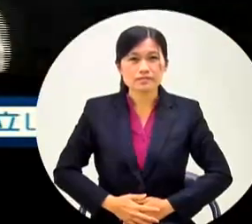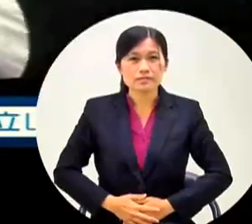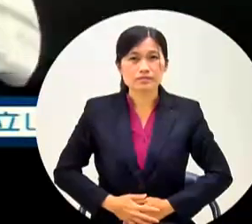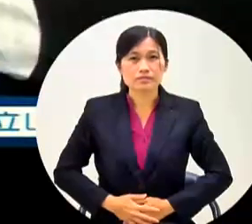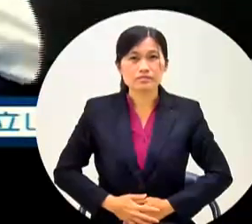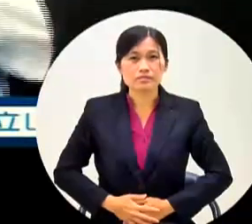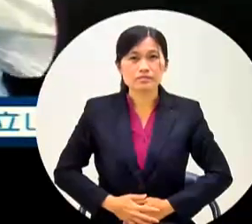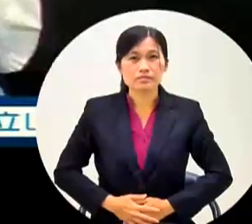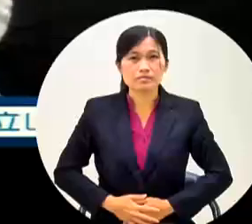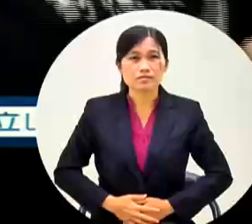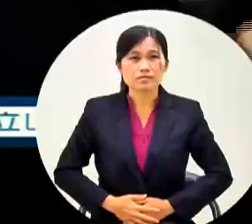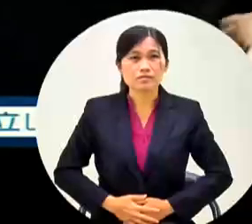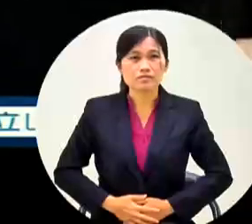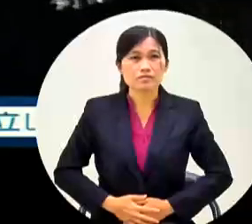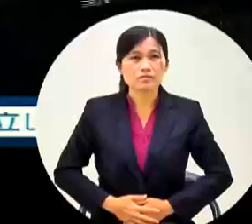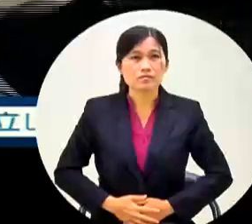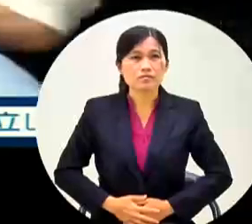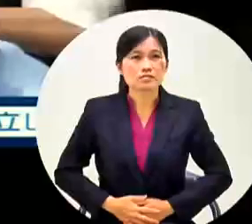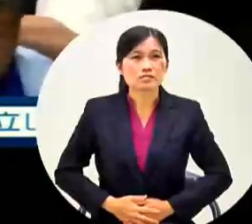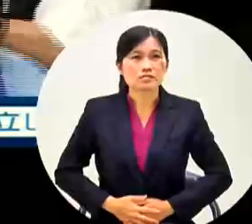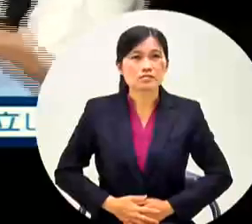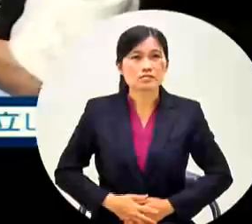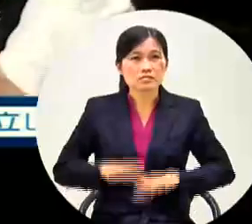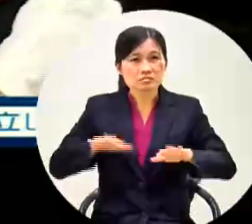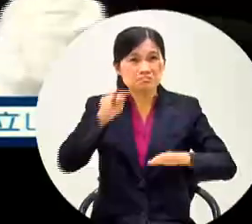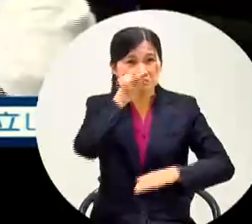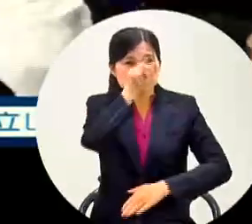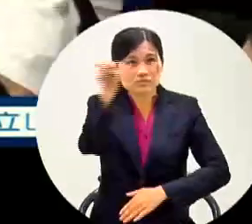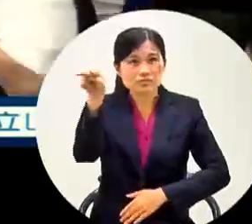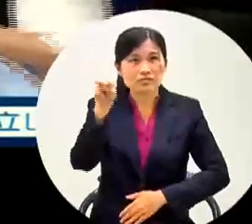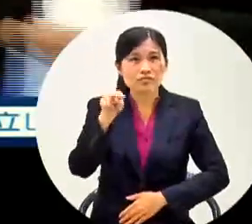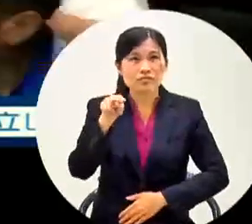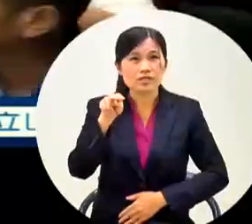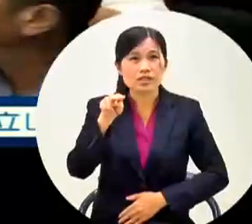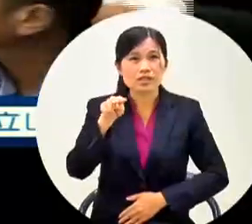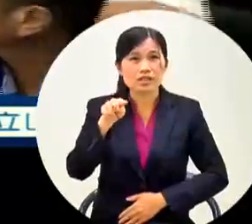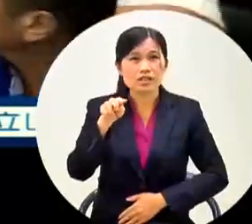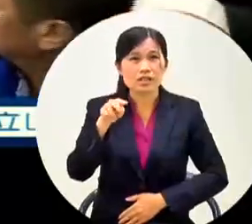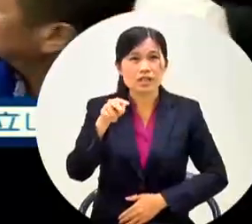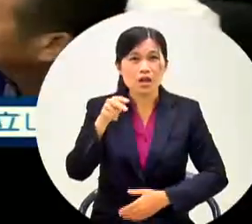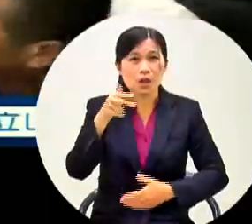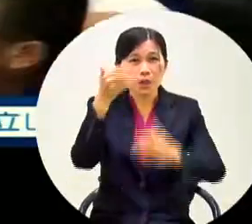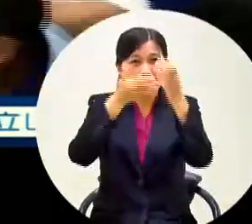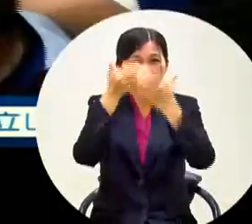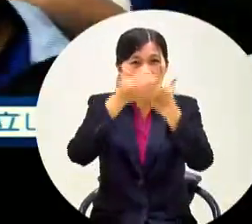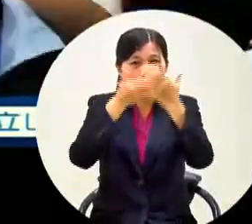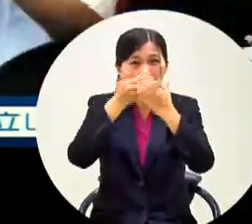我们可以现在看到，这是从媒体截录下来的影片。